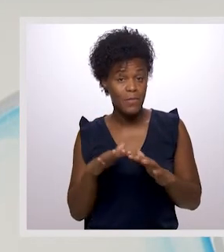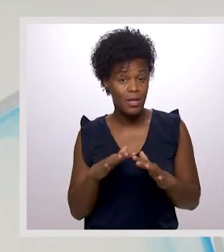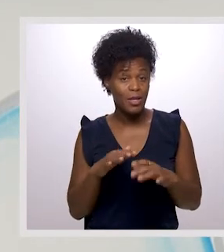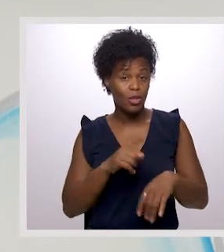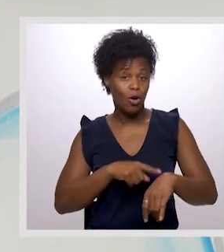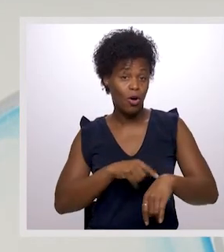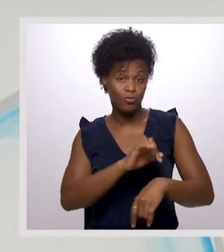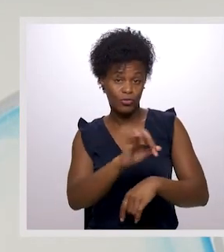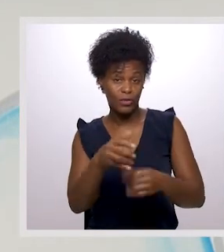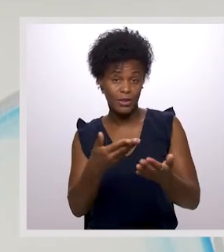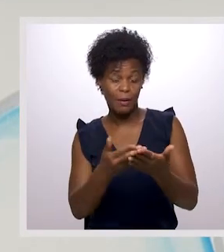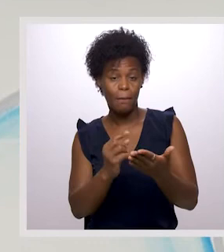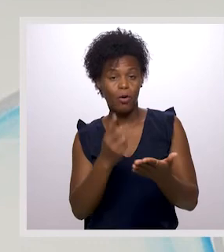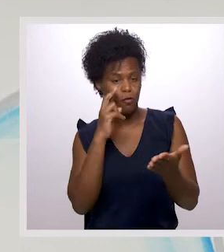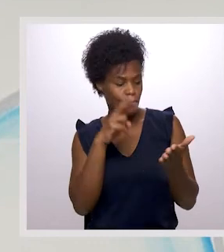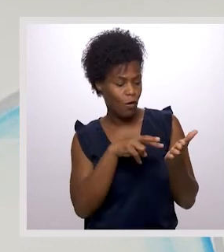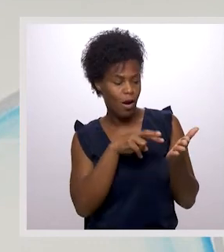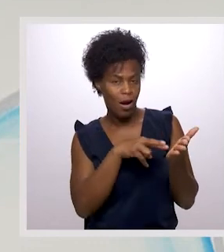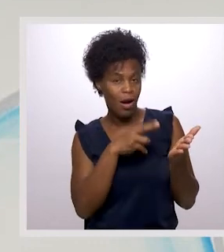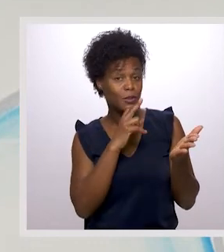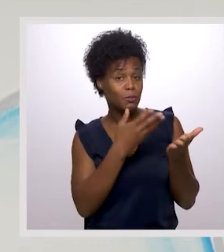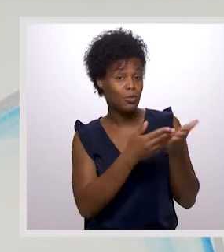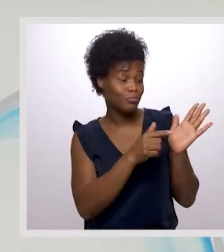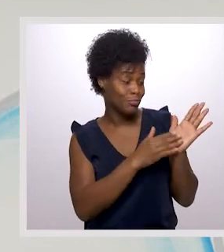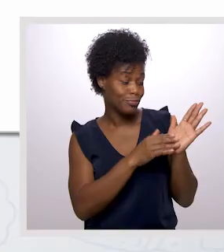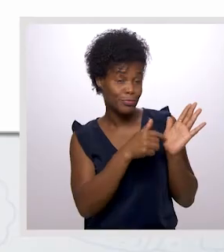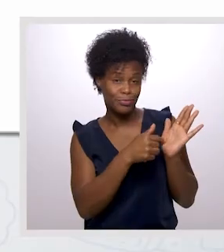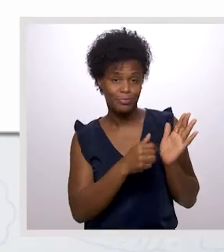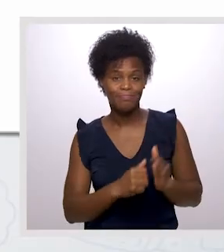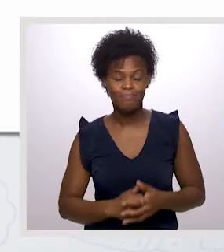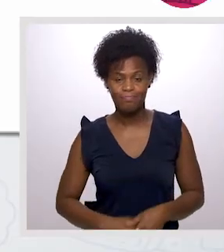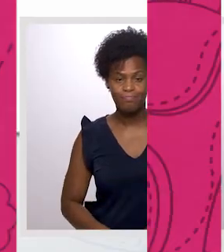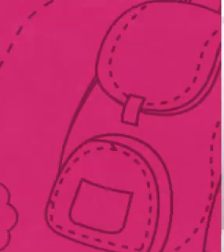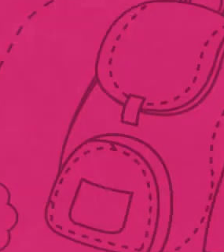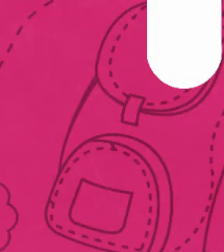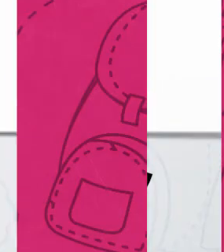temps juste pour confirmer vos réponses.